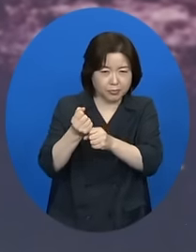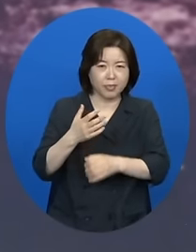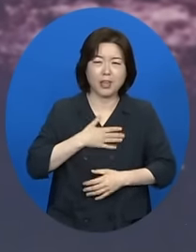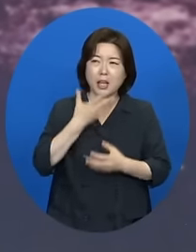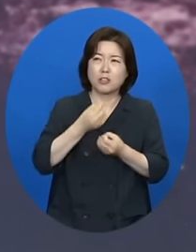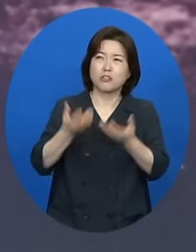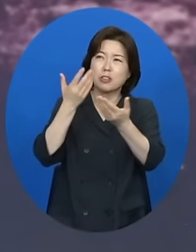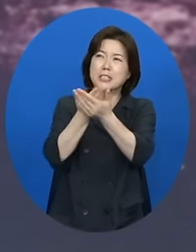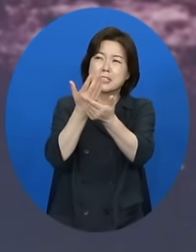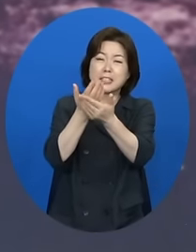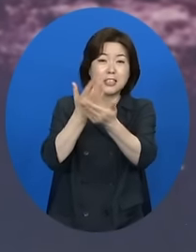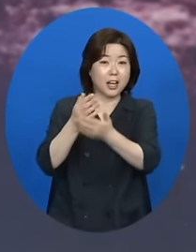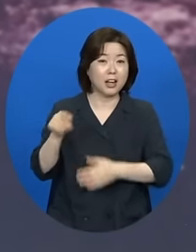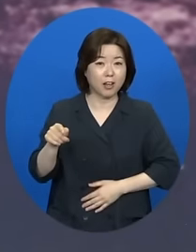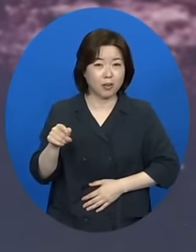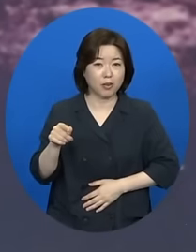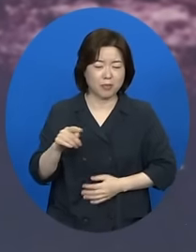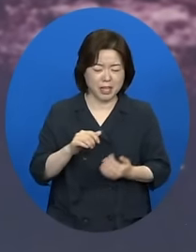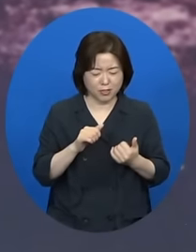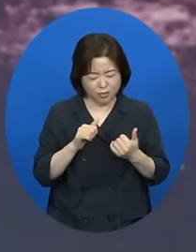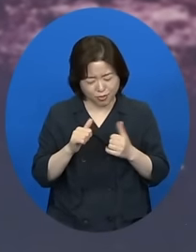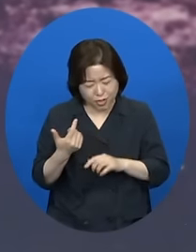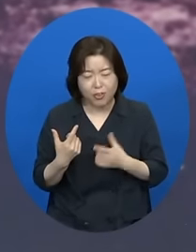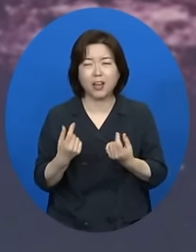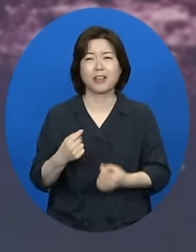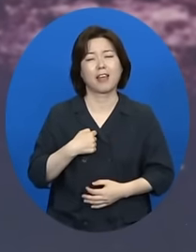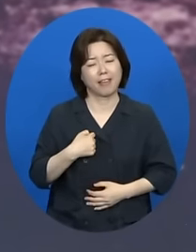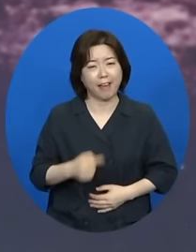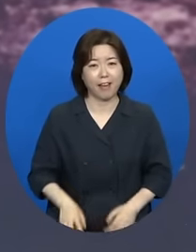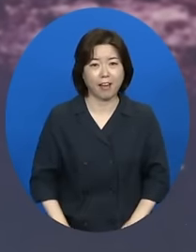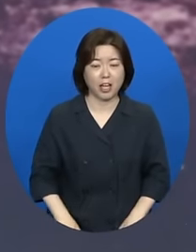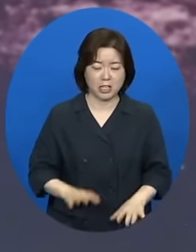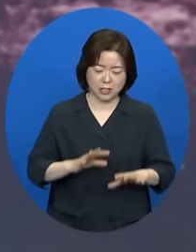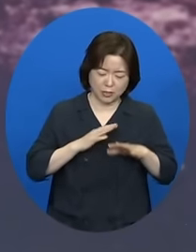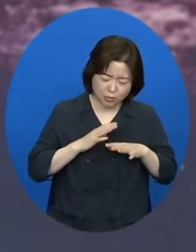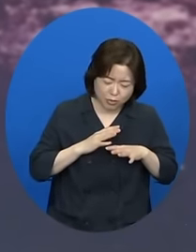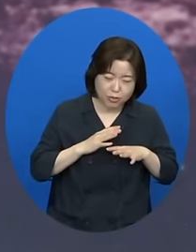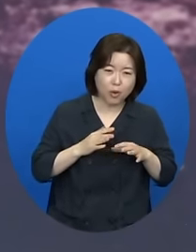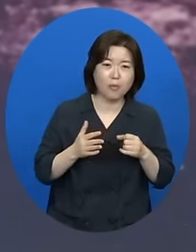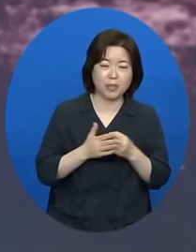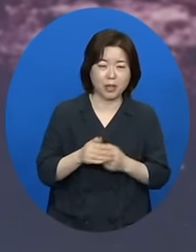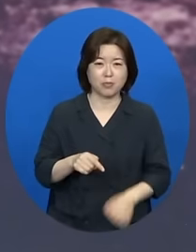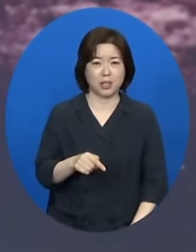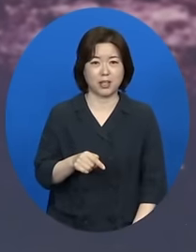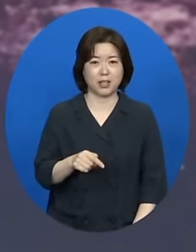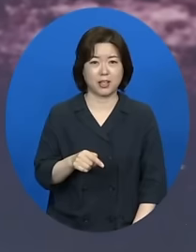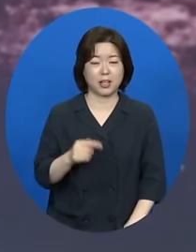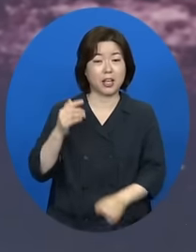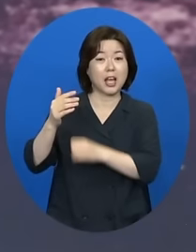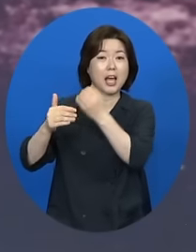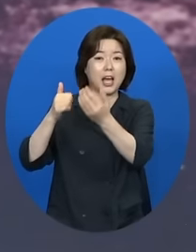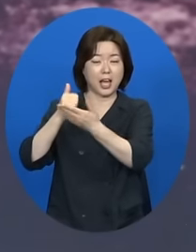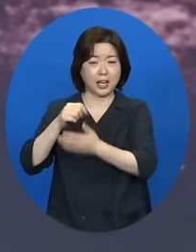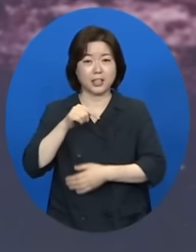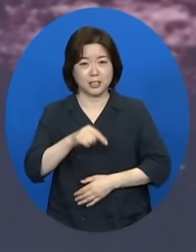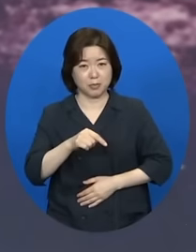축복해 달라고 죽을 것만 같습니다. 그 두려움에 하나님께서는